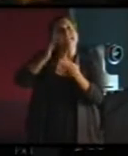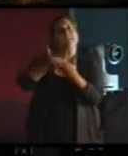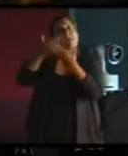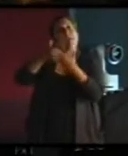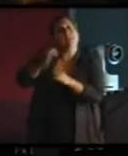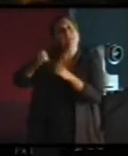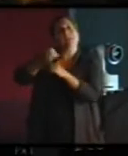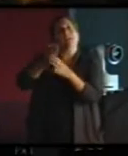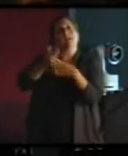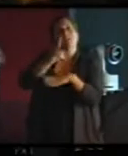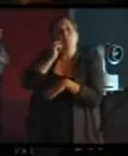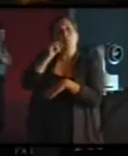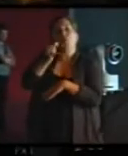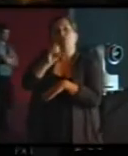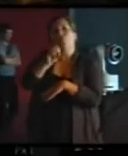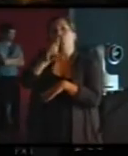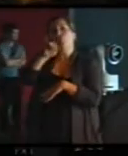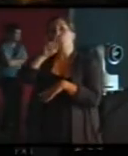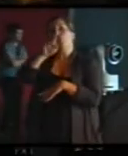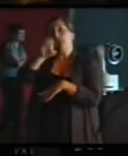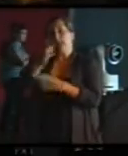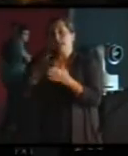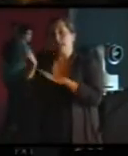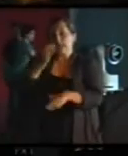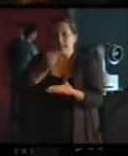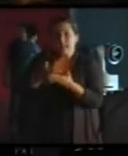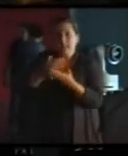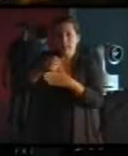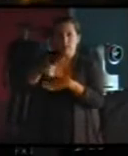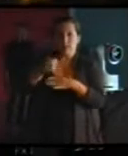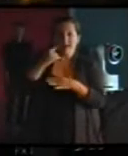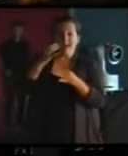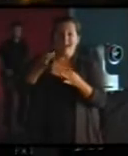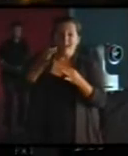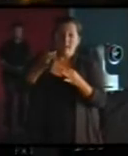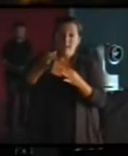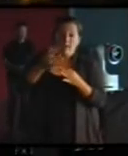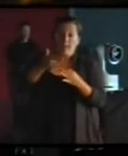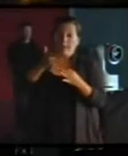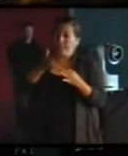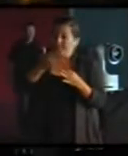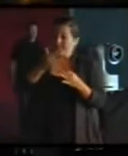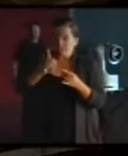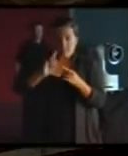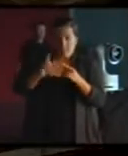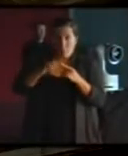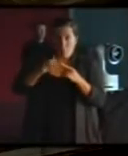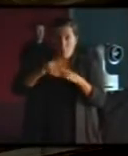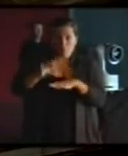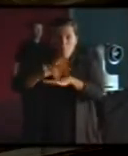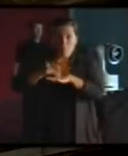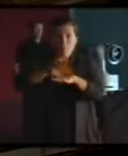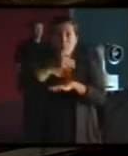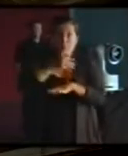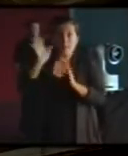et notamment Rally Jorej, a évoqué cette question d'une dimension qui n'est pas palpable du